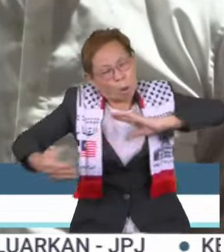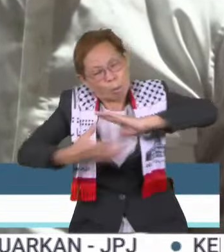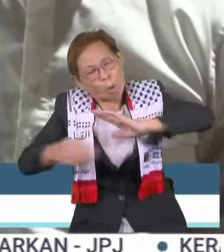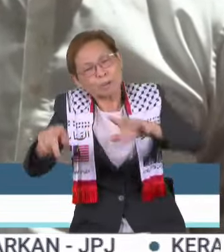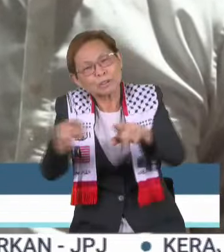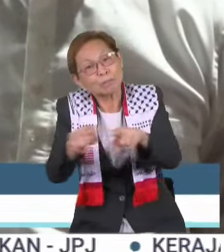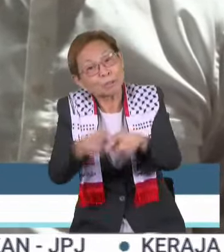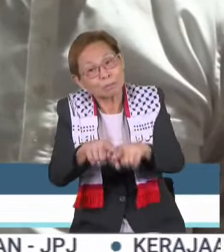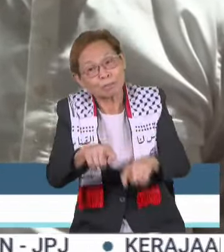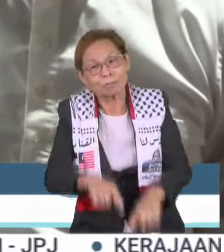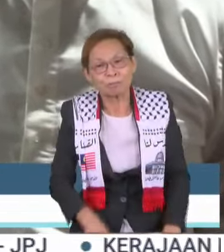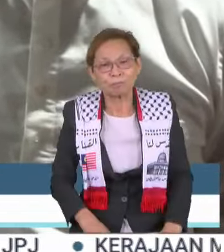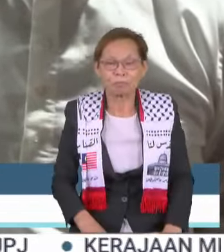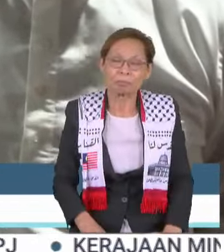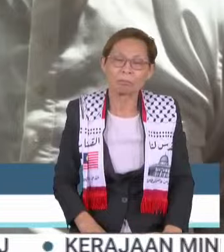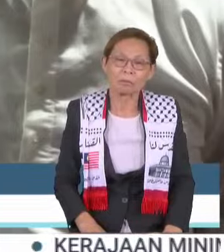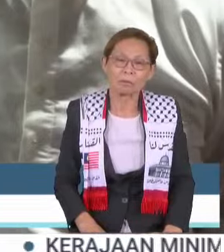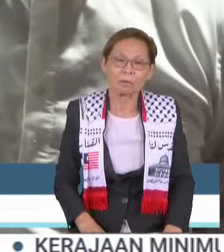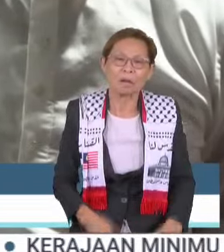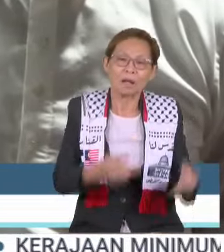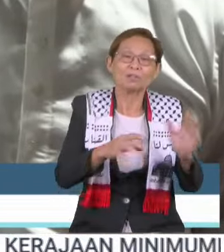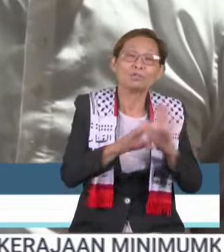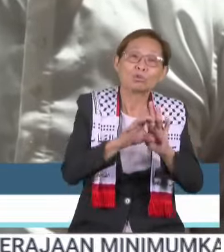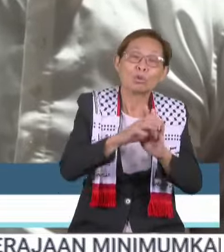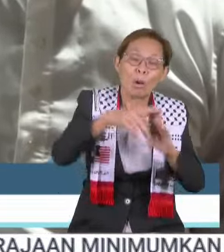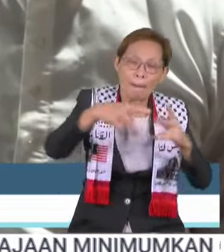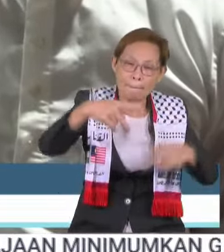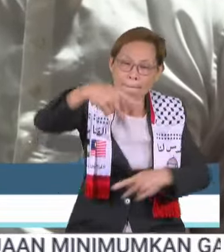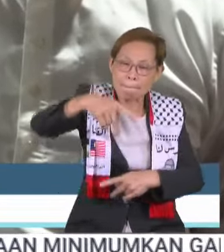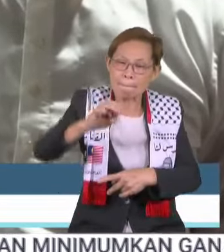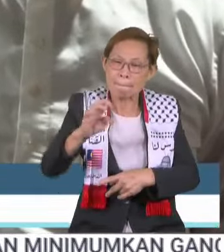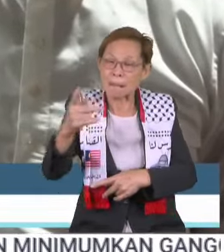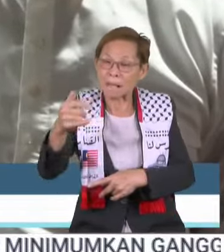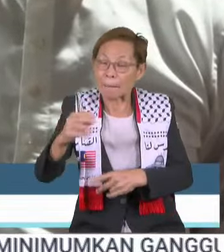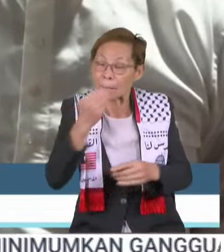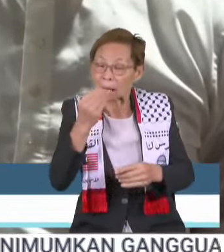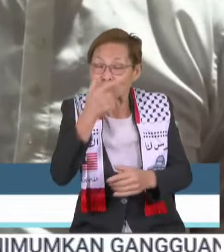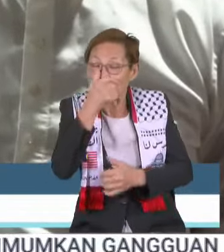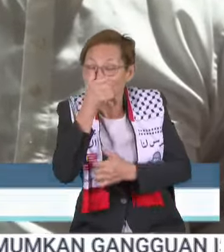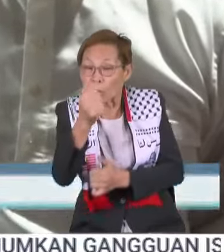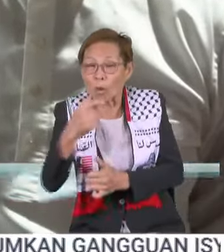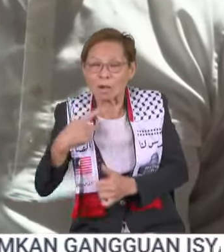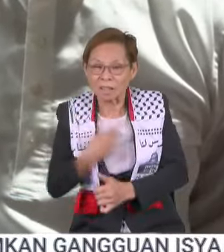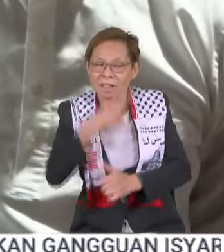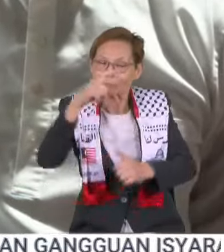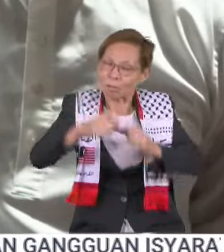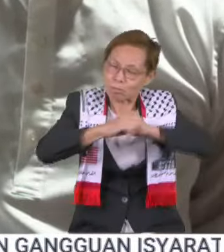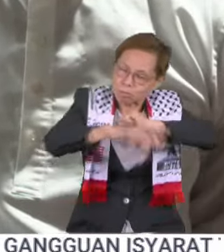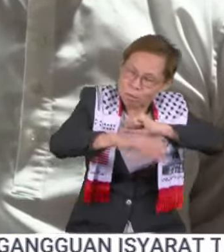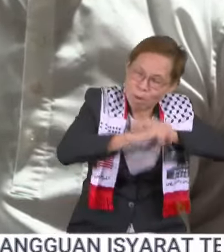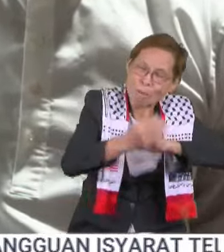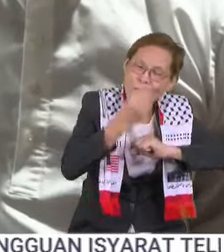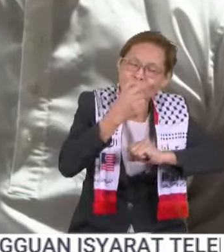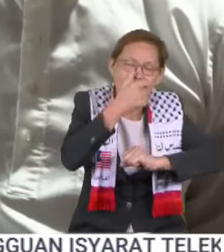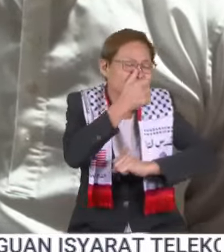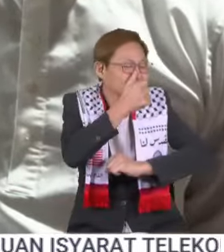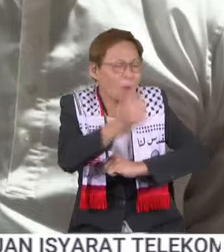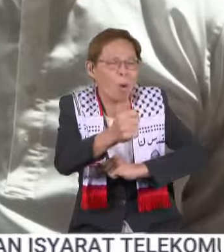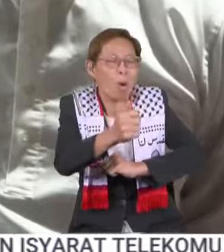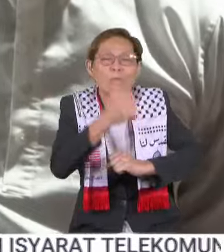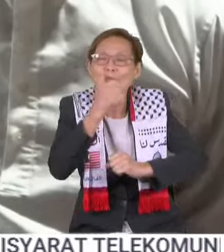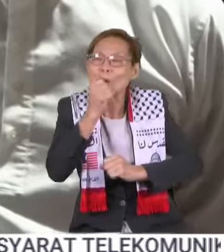sama. Supaya sebagai contohnya, di Pekanlah ada tempat makanan yang menarik. Dan kita mesti mempromosikan tempat makanan menarik ini